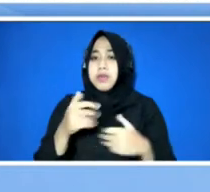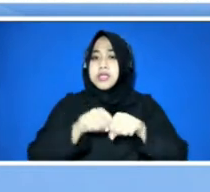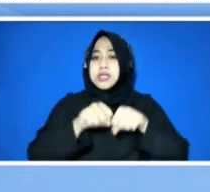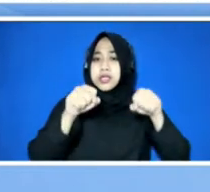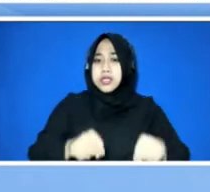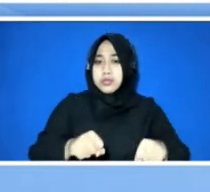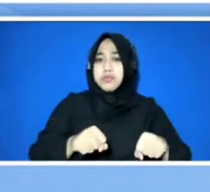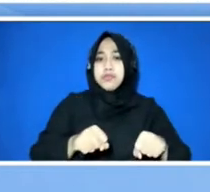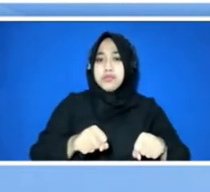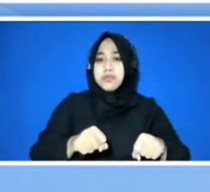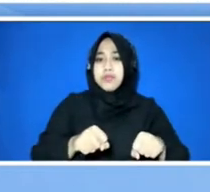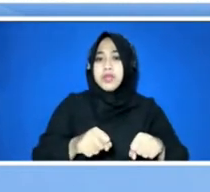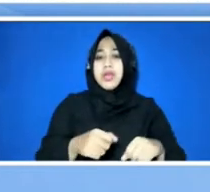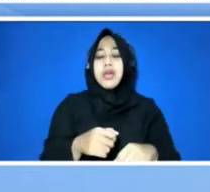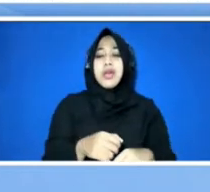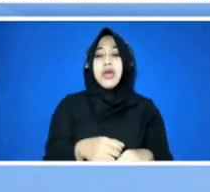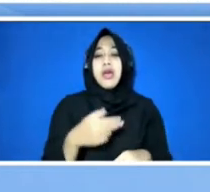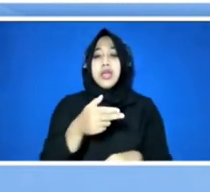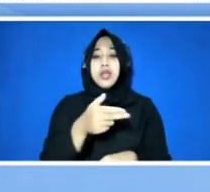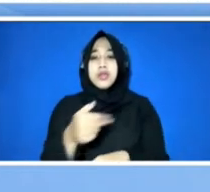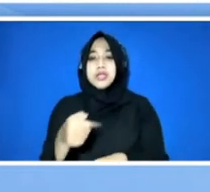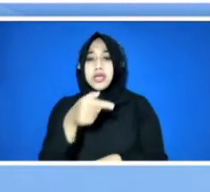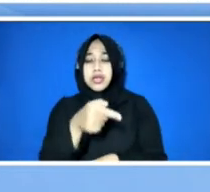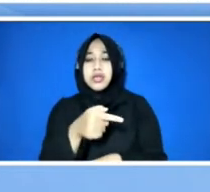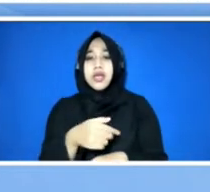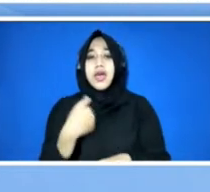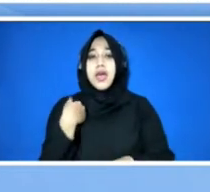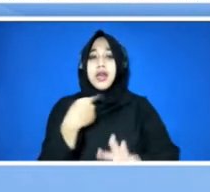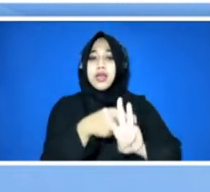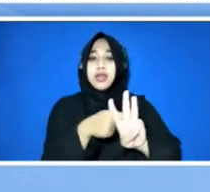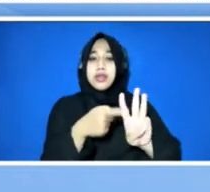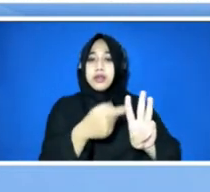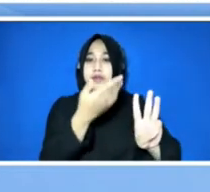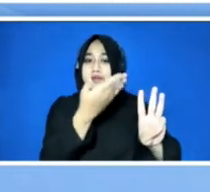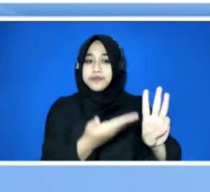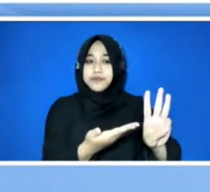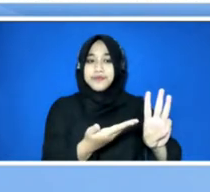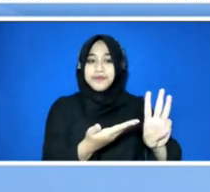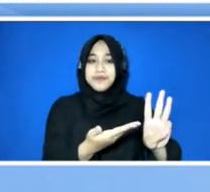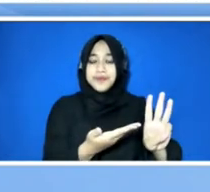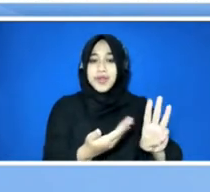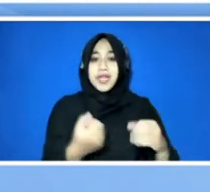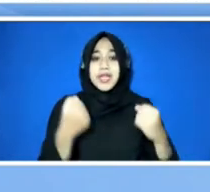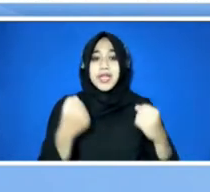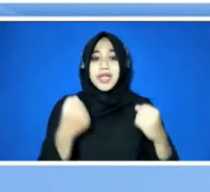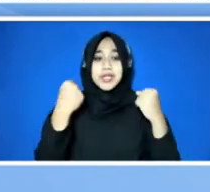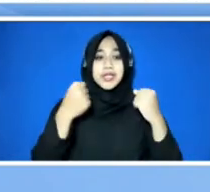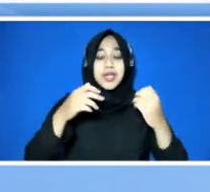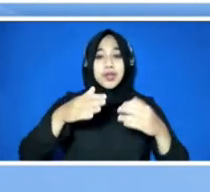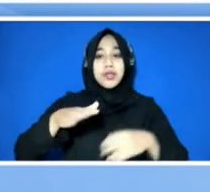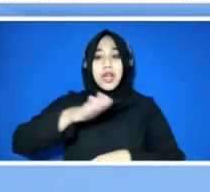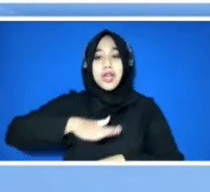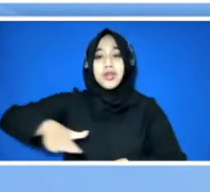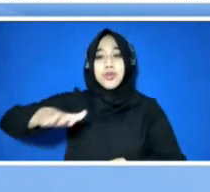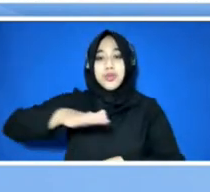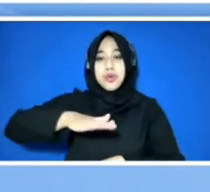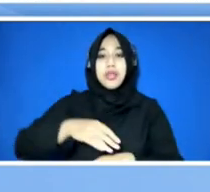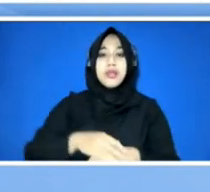yang existing ada di Indonesia. Ya, kita lihat itu ada 3, sehat untuk lingkungan, e-wars untuk